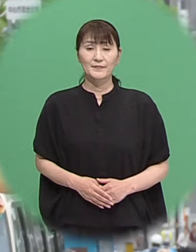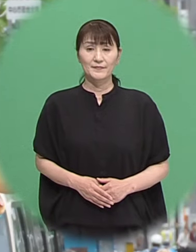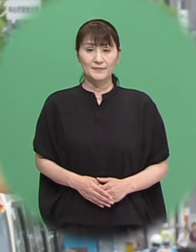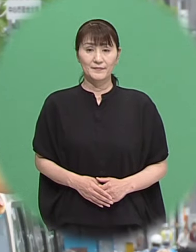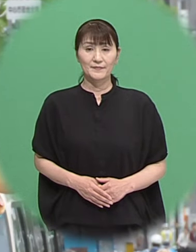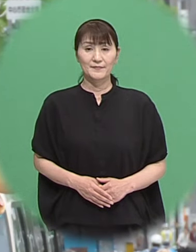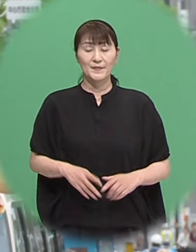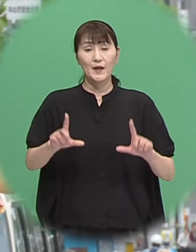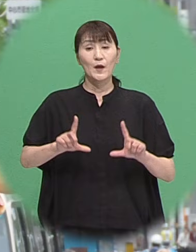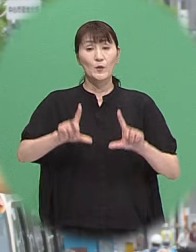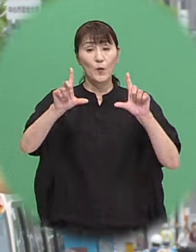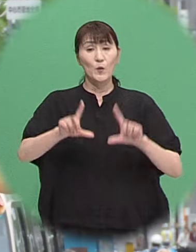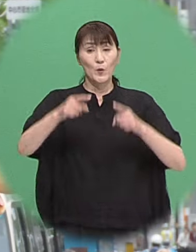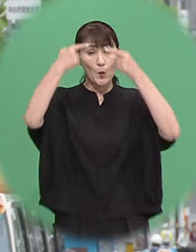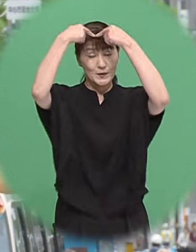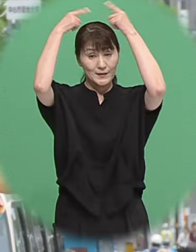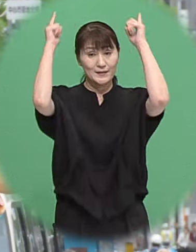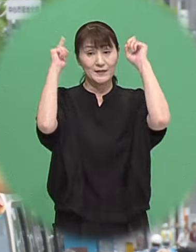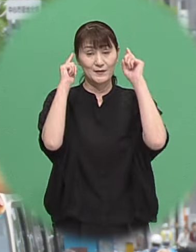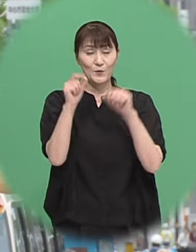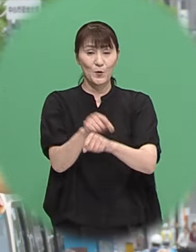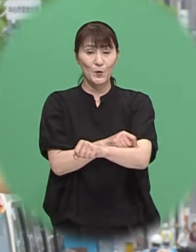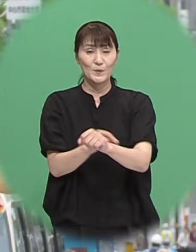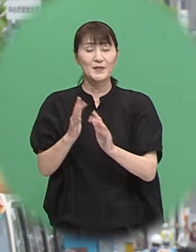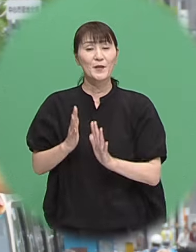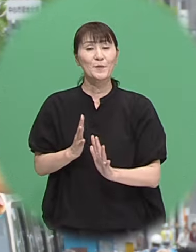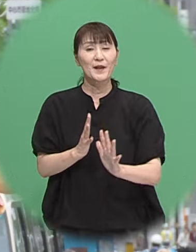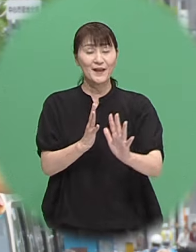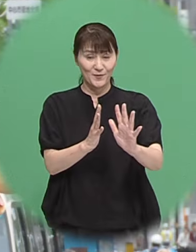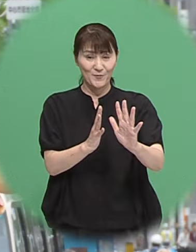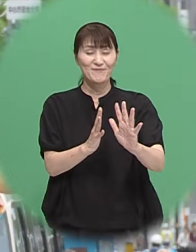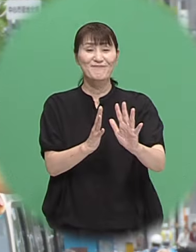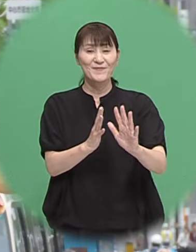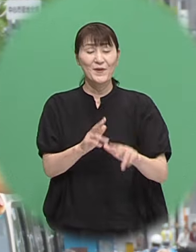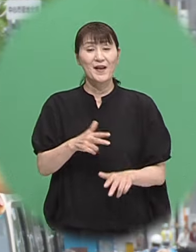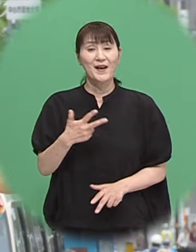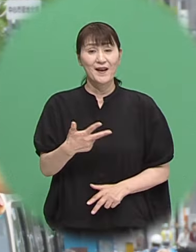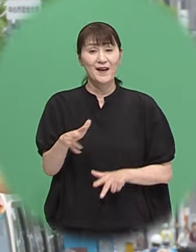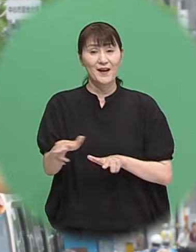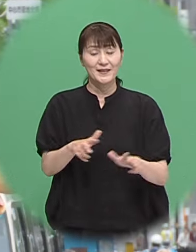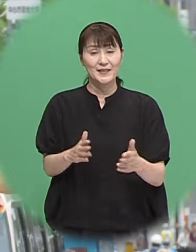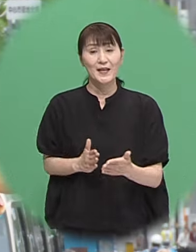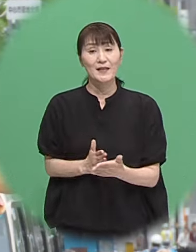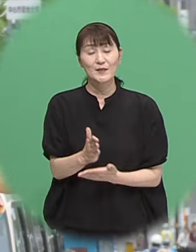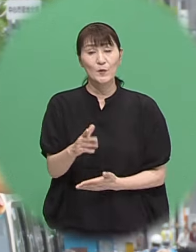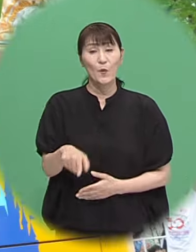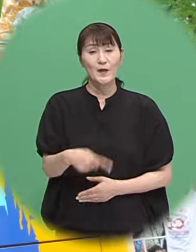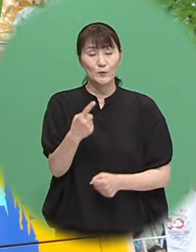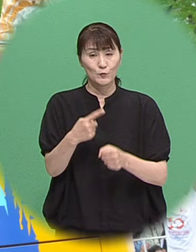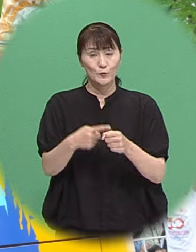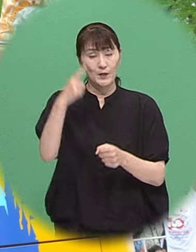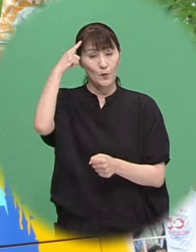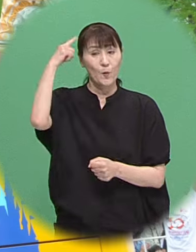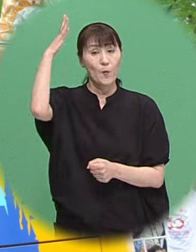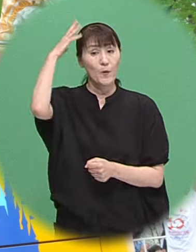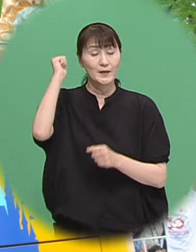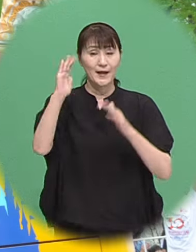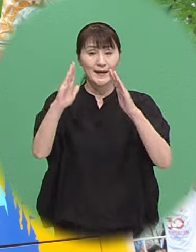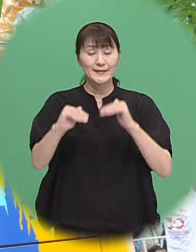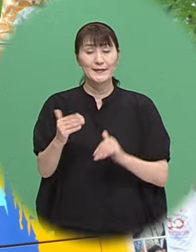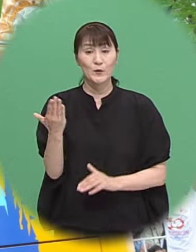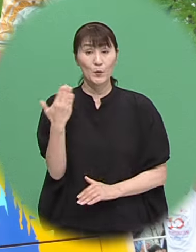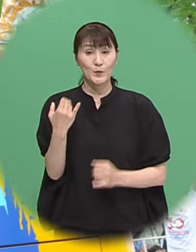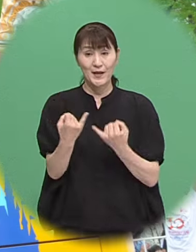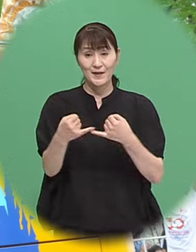ます東京ディズニーリゾートスペシャルパレードは市勢思考100周年記念式典のプレイベントとし